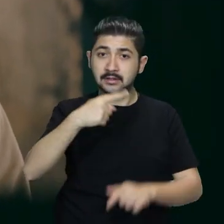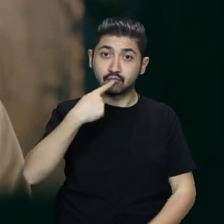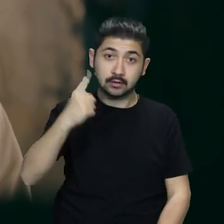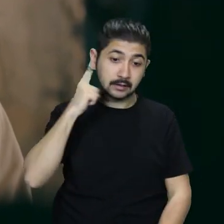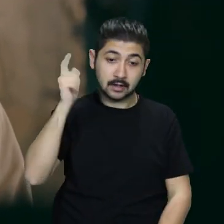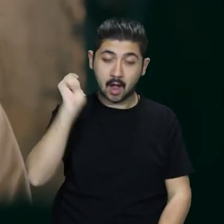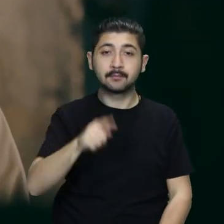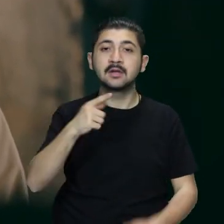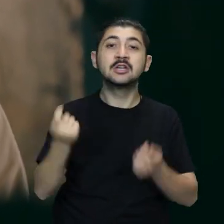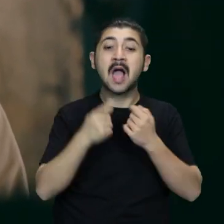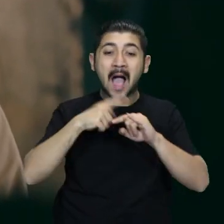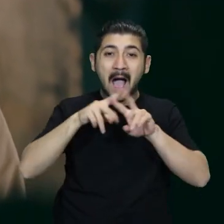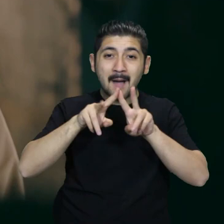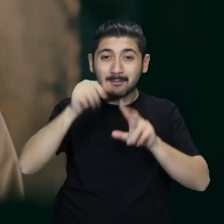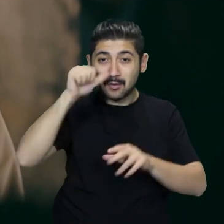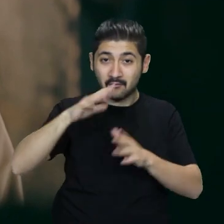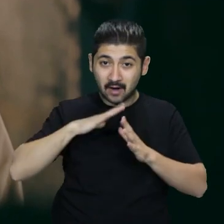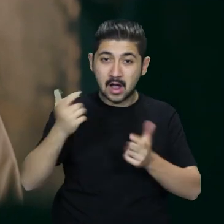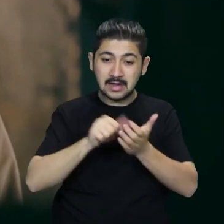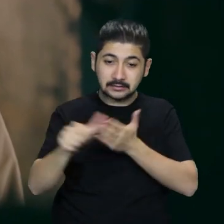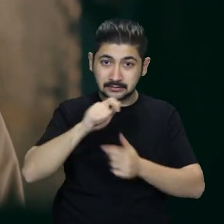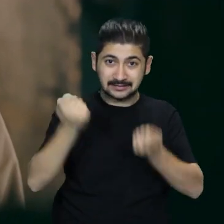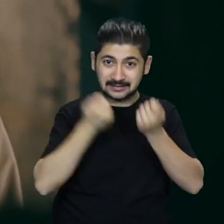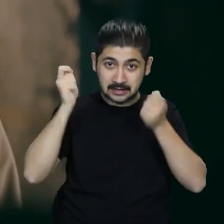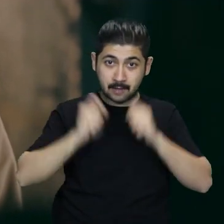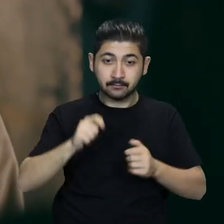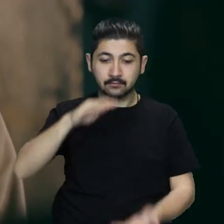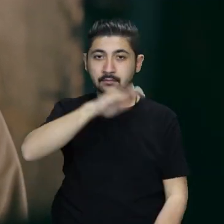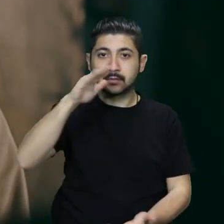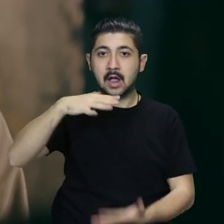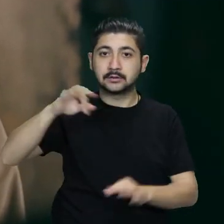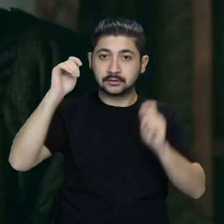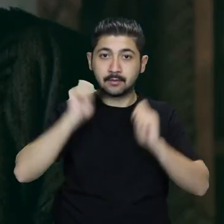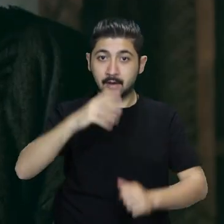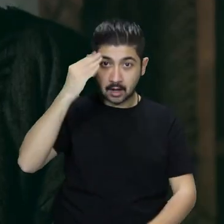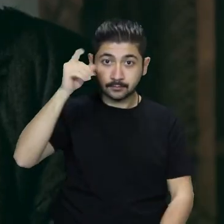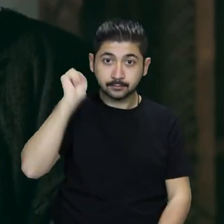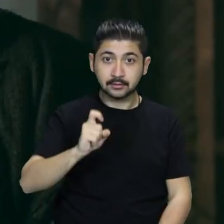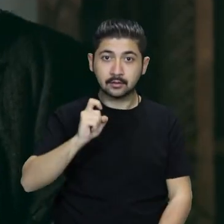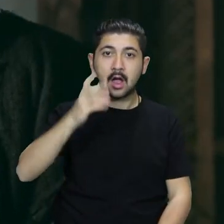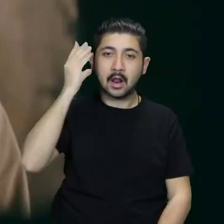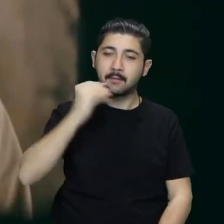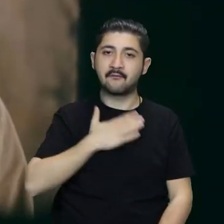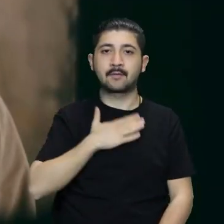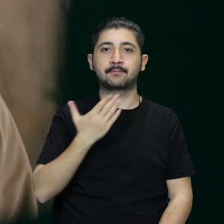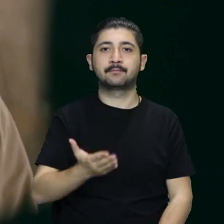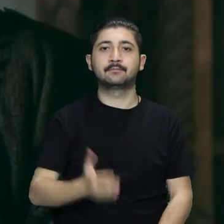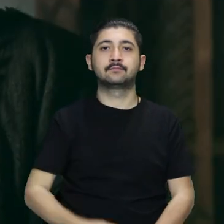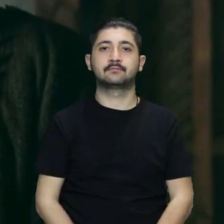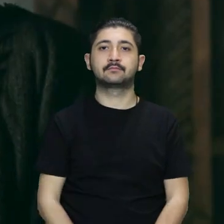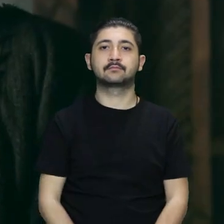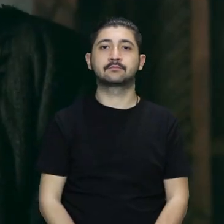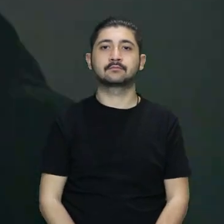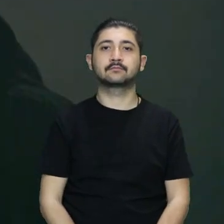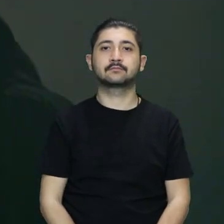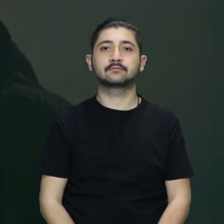yap. Elinde ne kadar ham petrol varsa hepsini işle, varilleri istifle. Anlaşıldı mı? Anlaşıldı efendim.